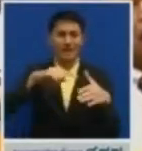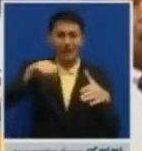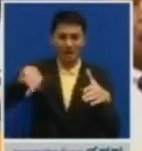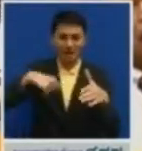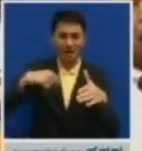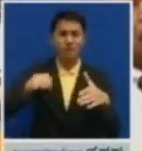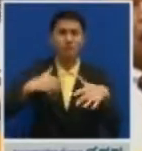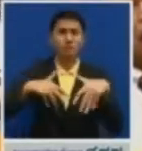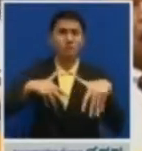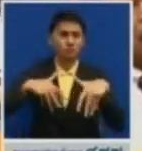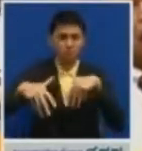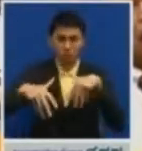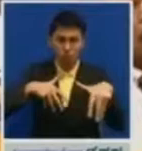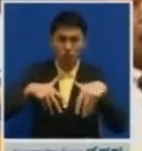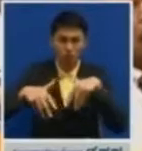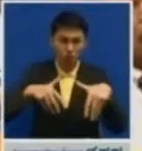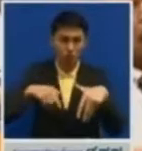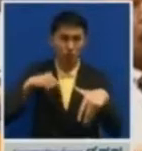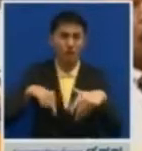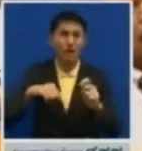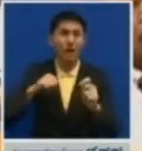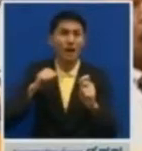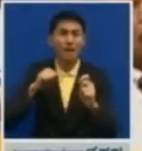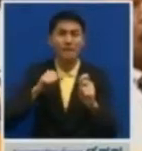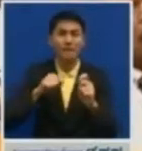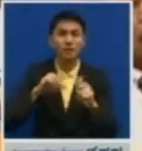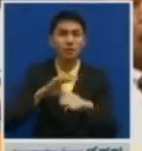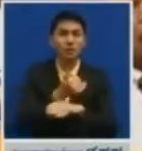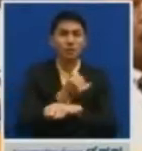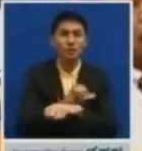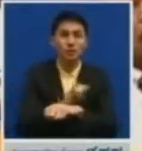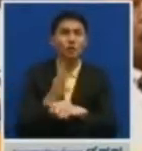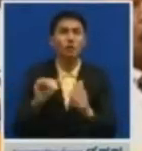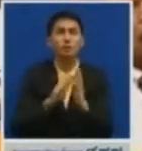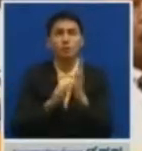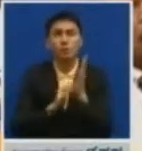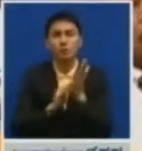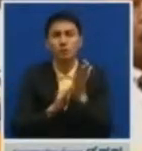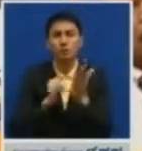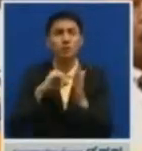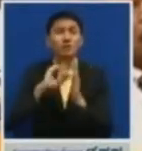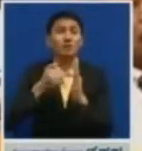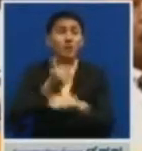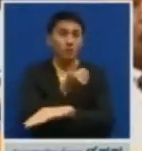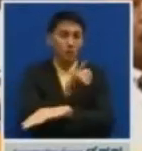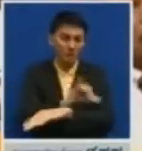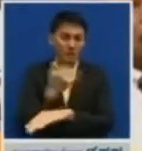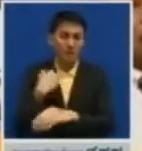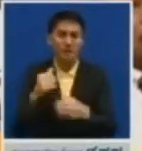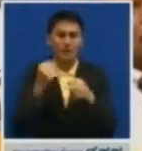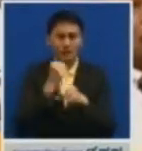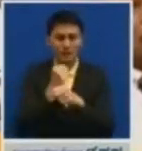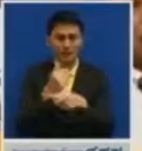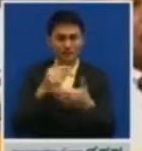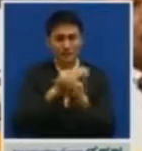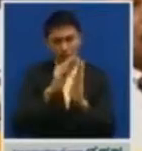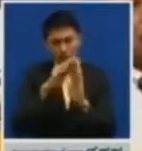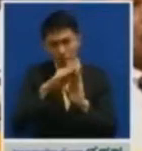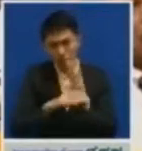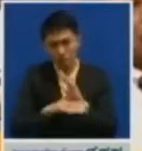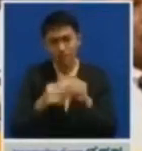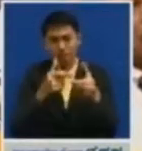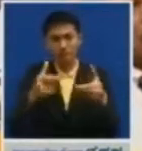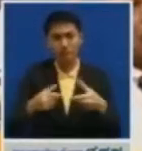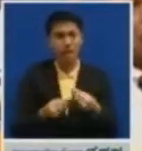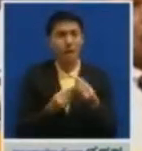าวบ้านชาวอำเภออยุธยาเอ้ยขออภัยค่ะจังหวัดอยุธยาเนี่ยได้ทำหนังสือร้องเรียนไปยังหน่วยงานภา